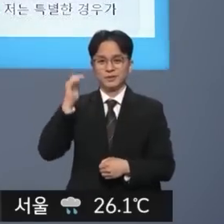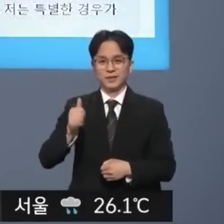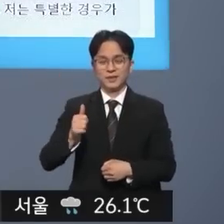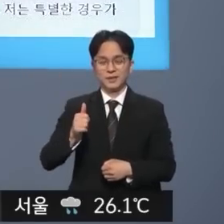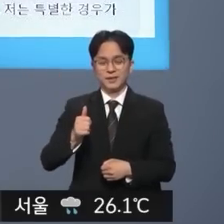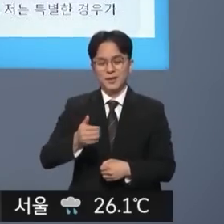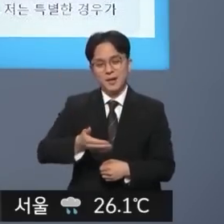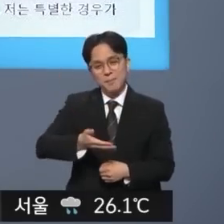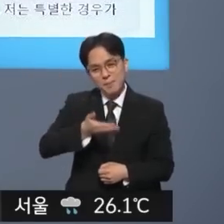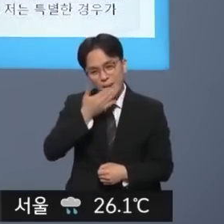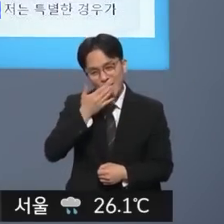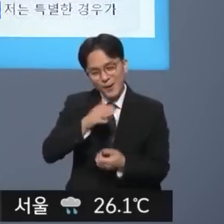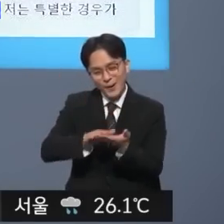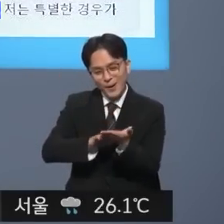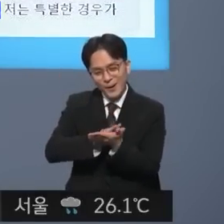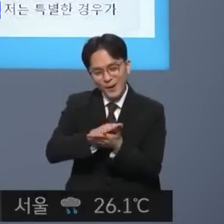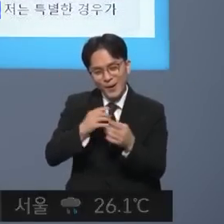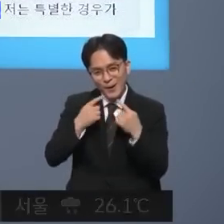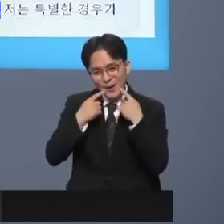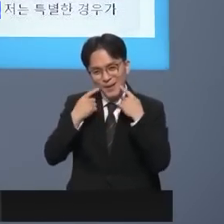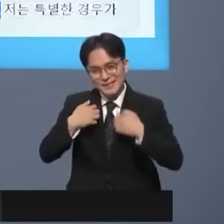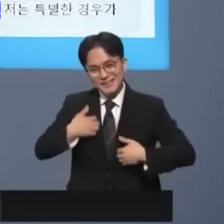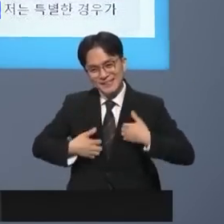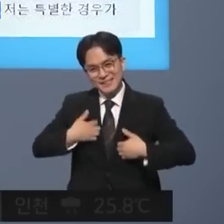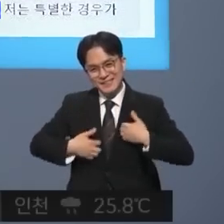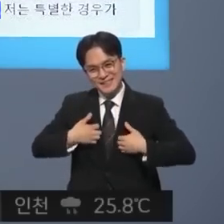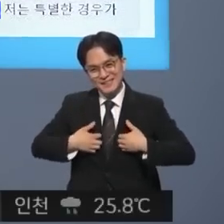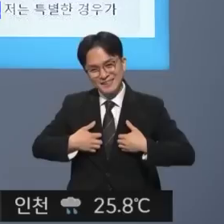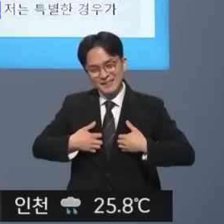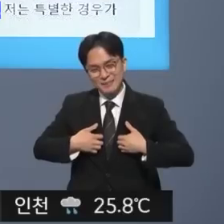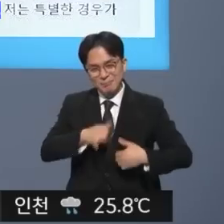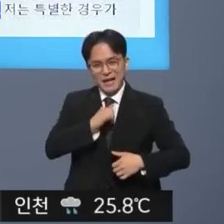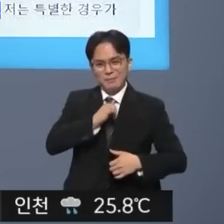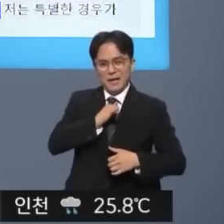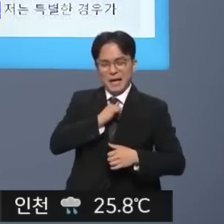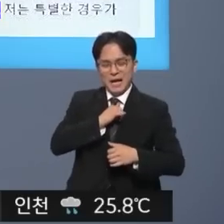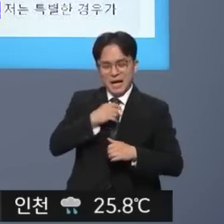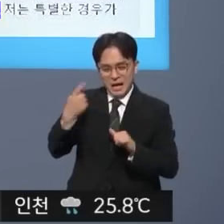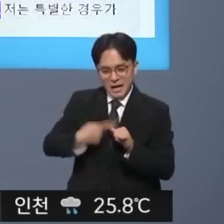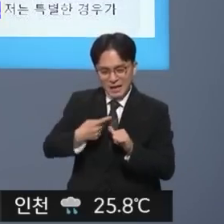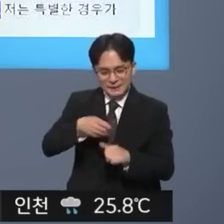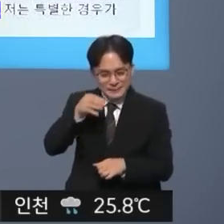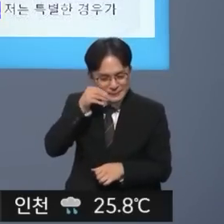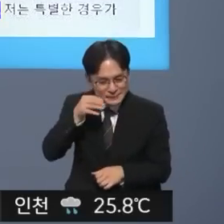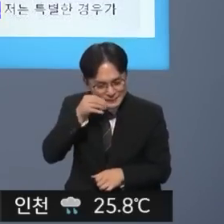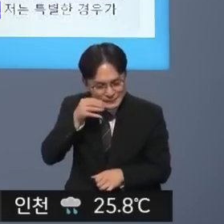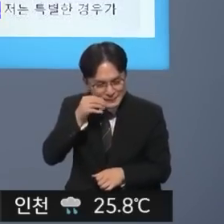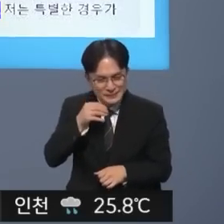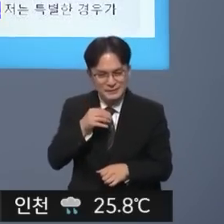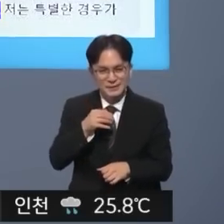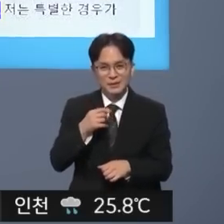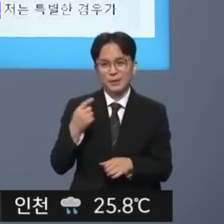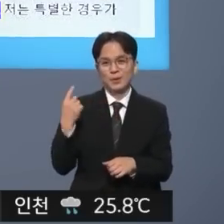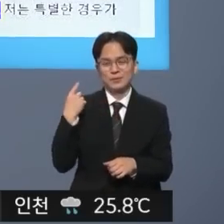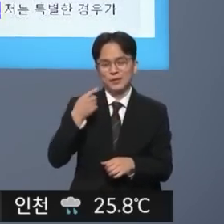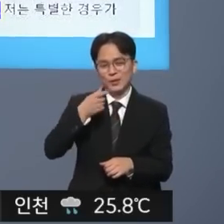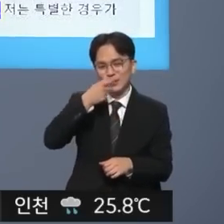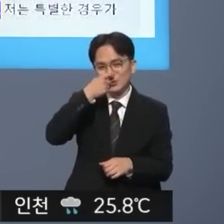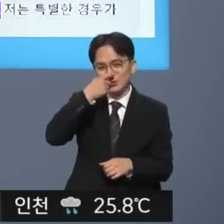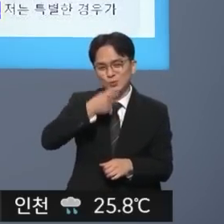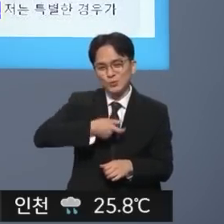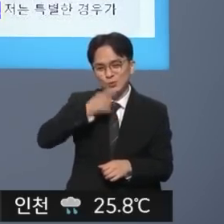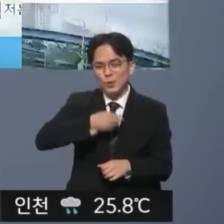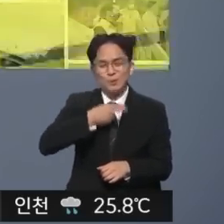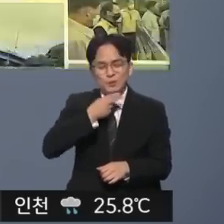너무 배고파서 그랬다. 그러나 술은 마시지 않았고 전을 먹어 죄송하다라고 했습니다. 논란의